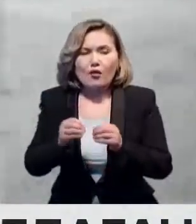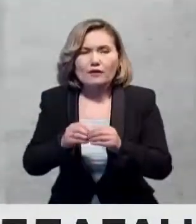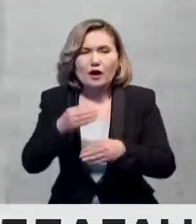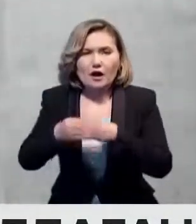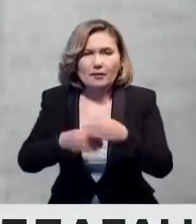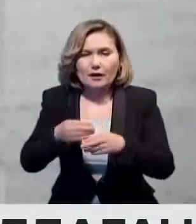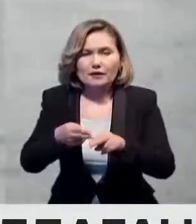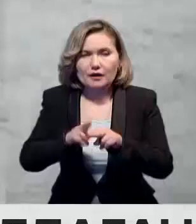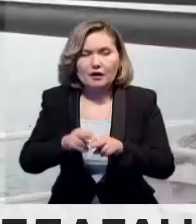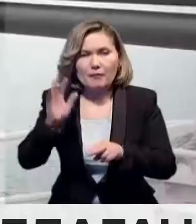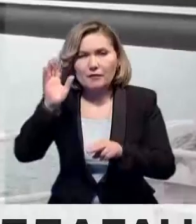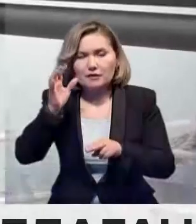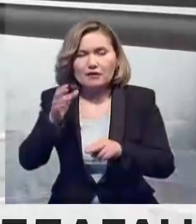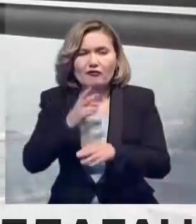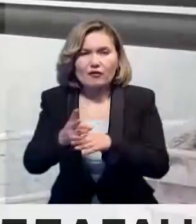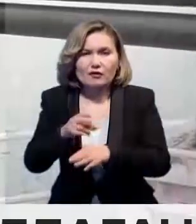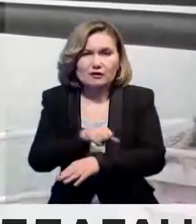метадон психотроптық заты табылды.